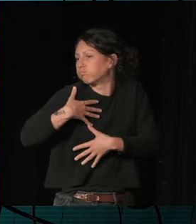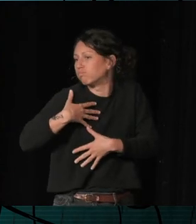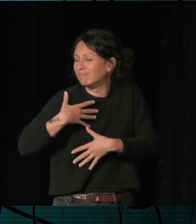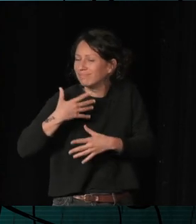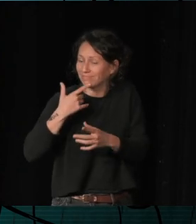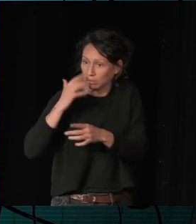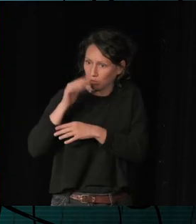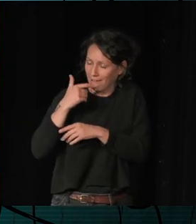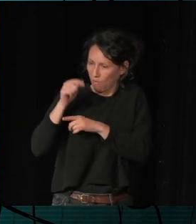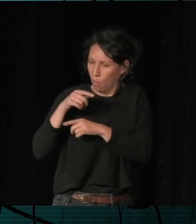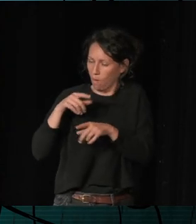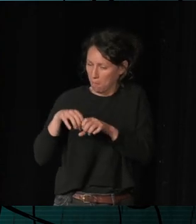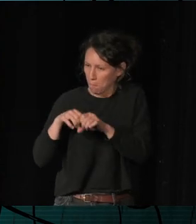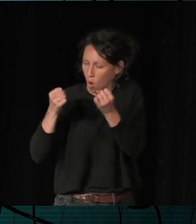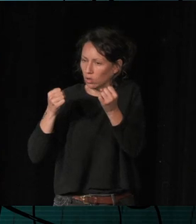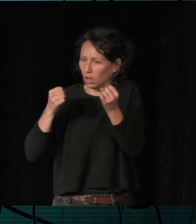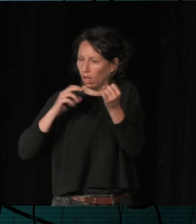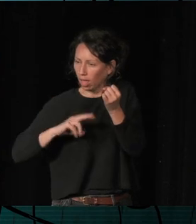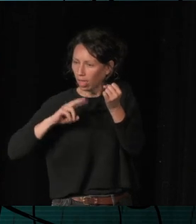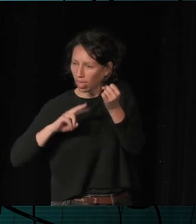voilà. Donc